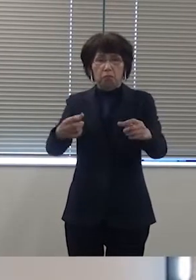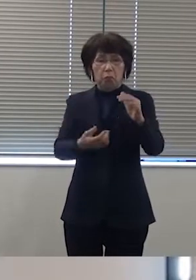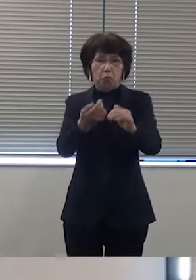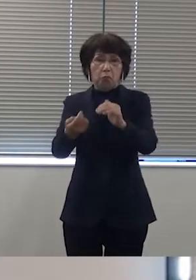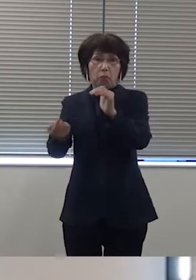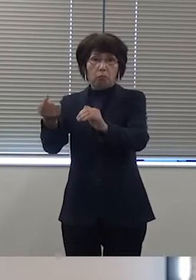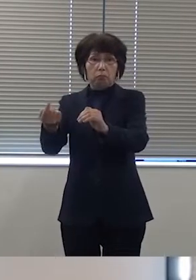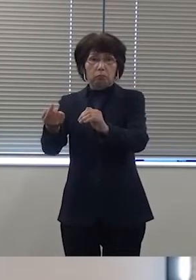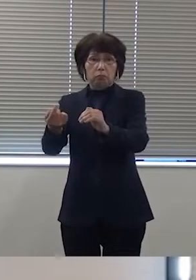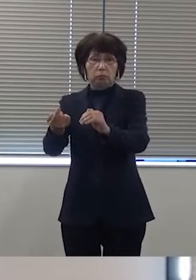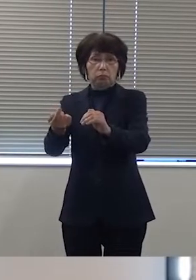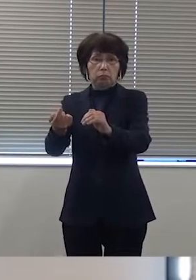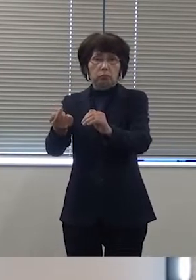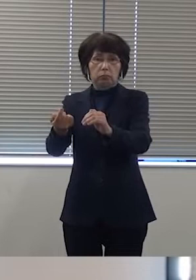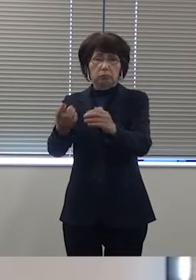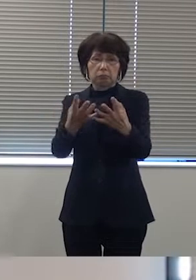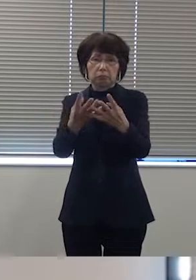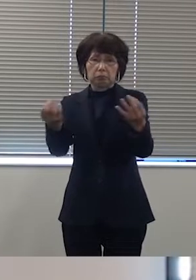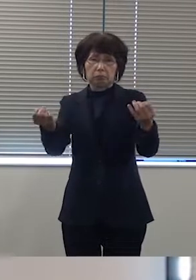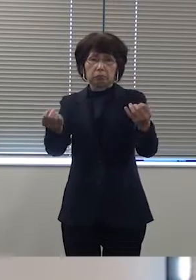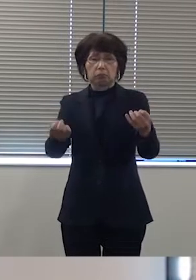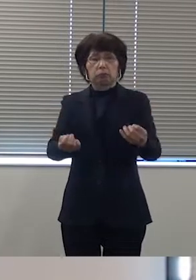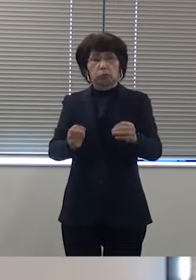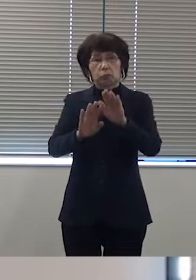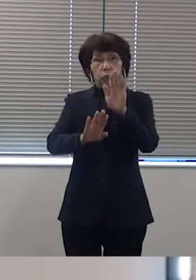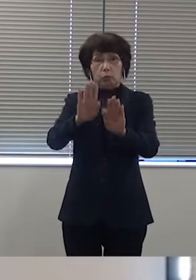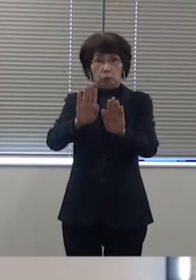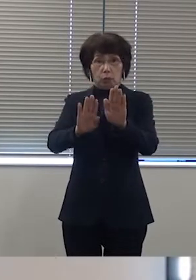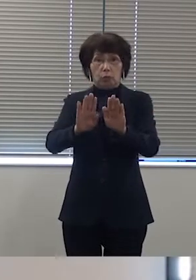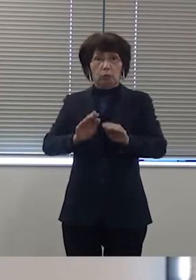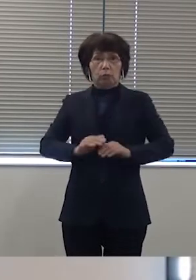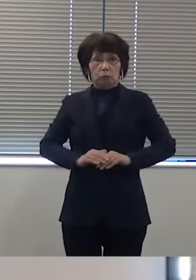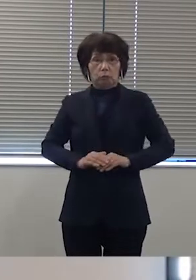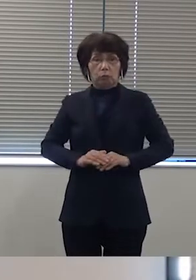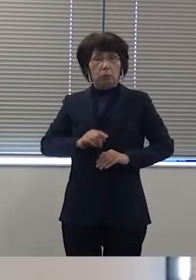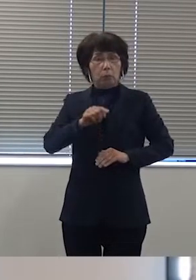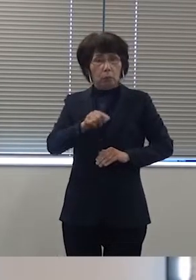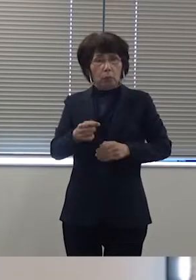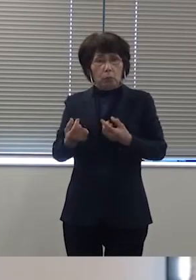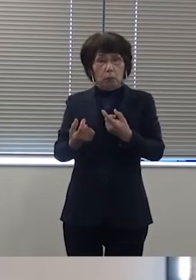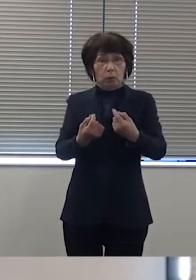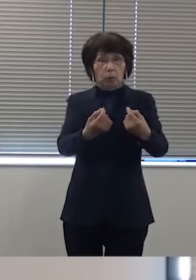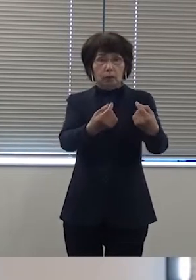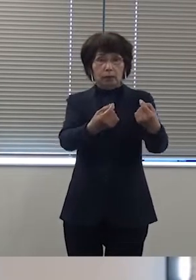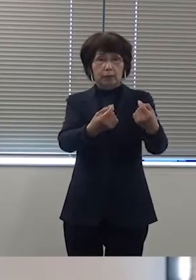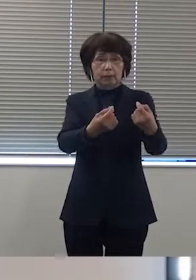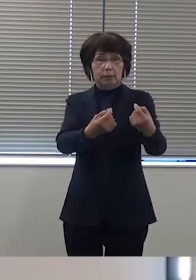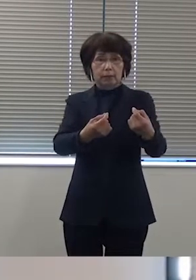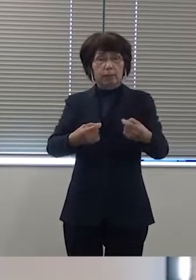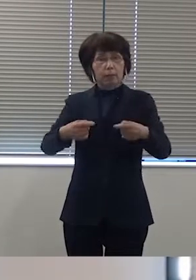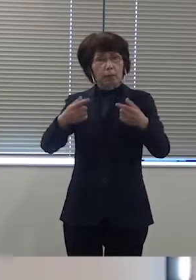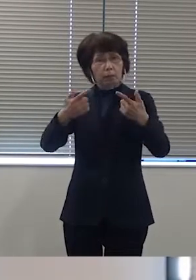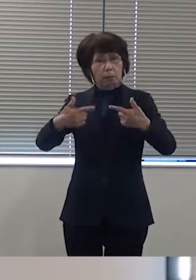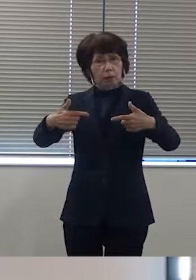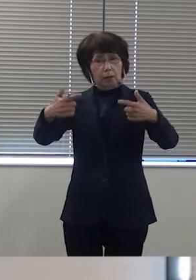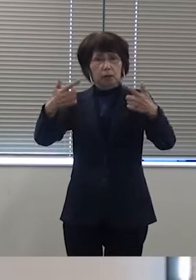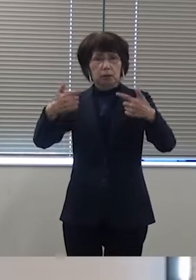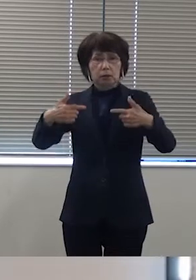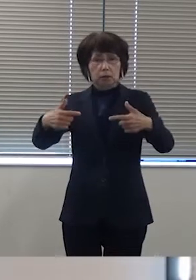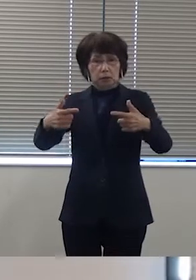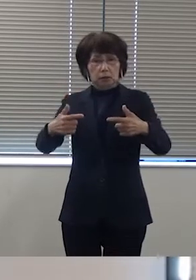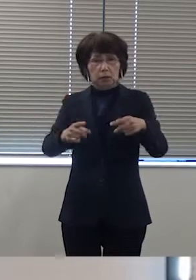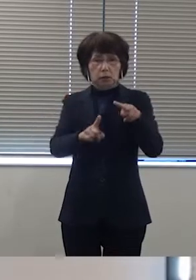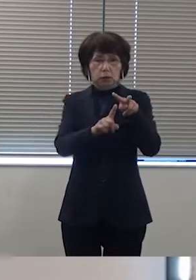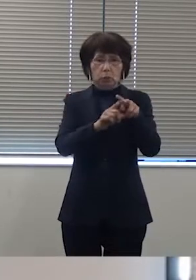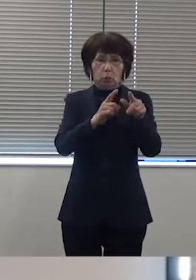にクラスターが多く発生しているという状況です。これに伴ってですね、毎日どうかの小